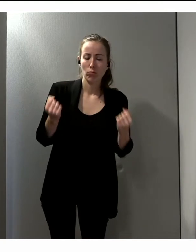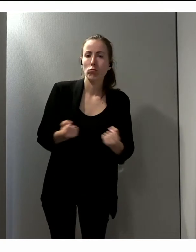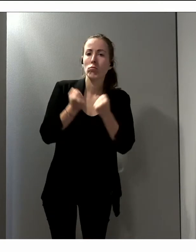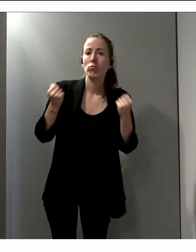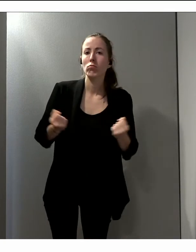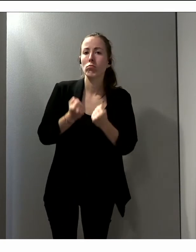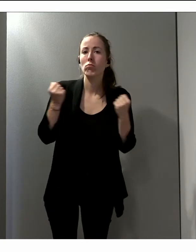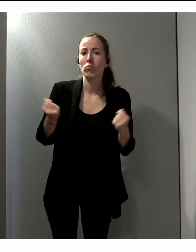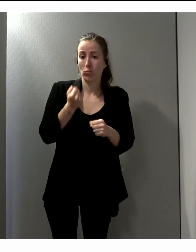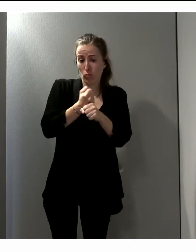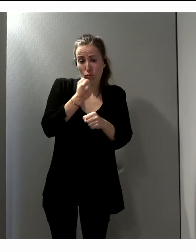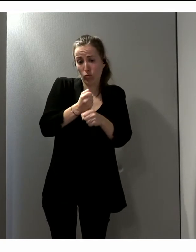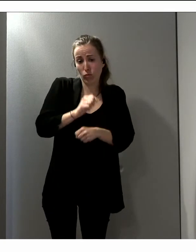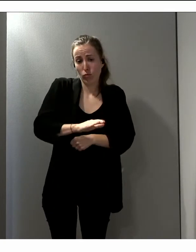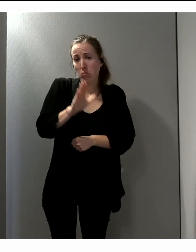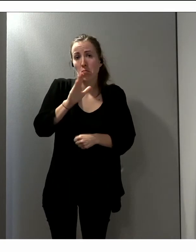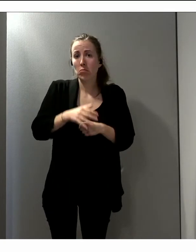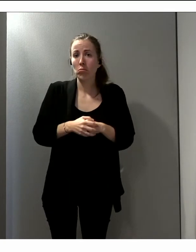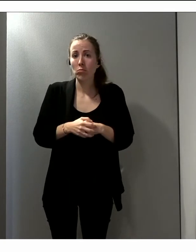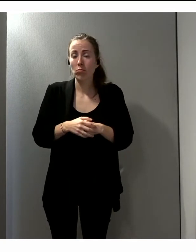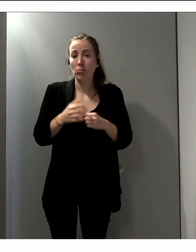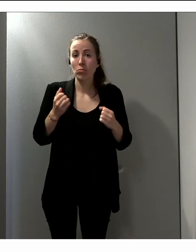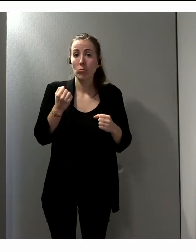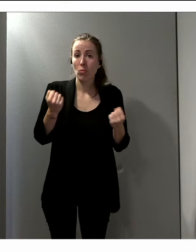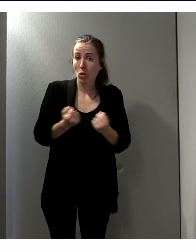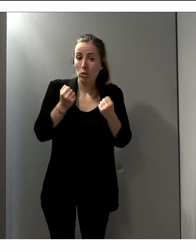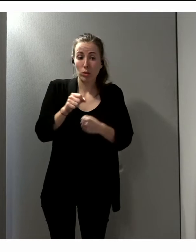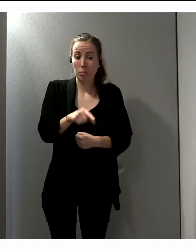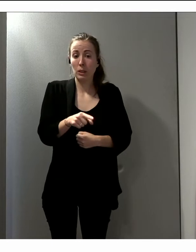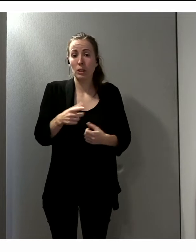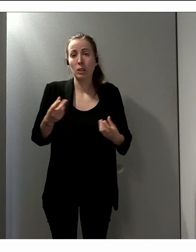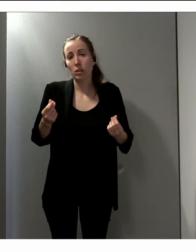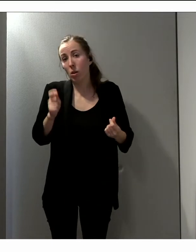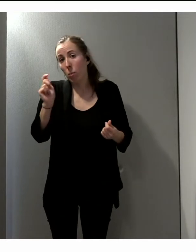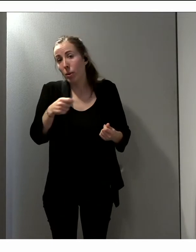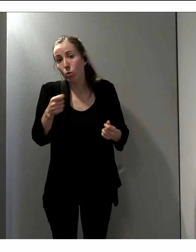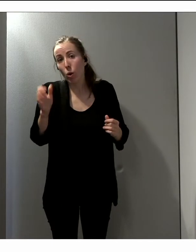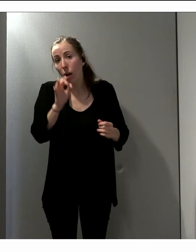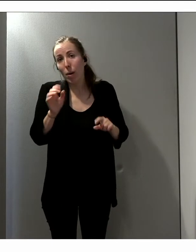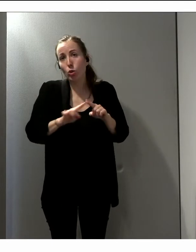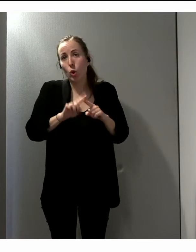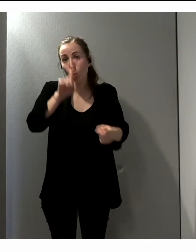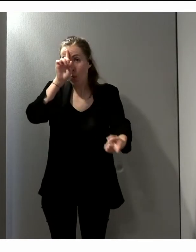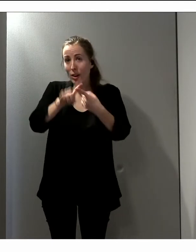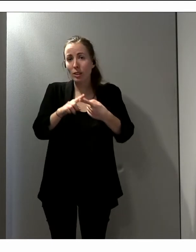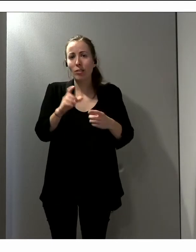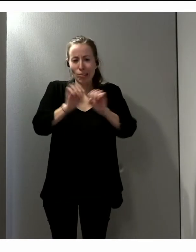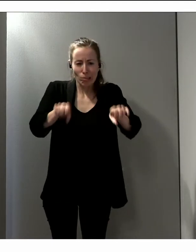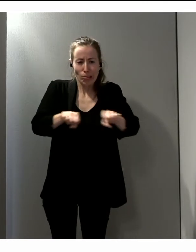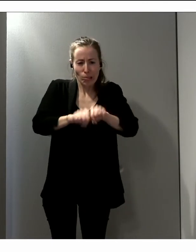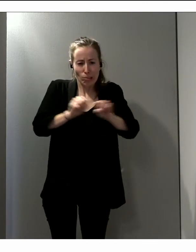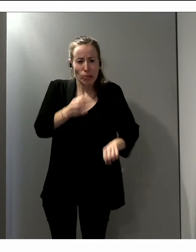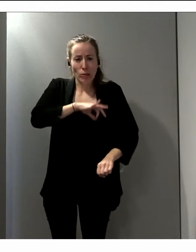activités de travail qui n'ont pas évidemment de but productif, mais plutôt